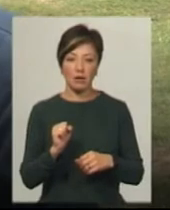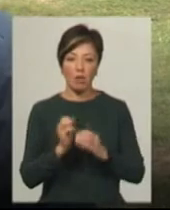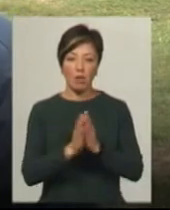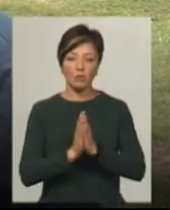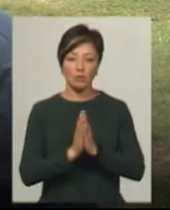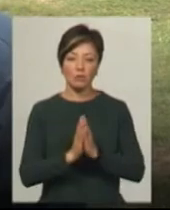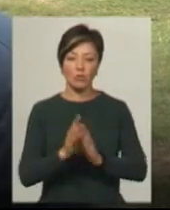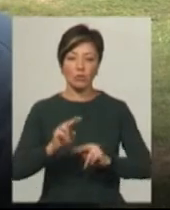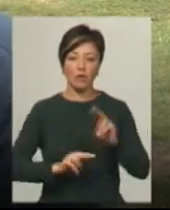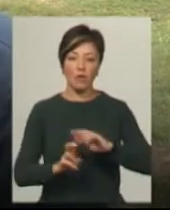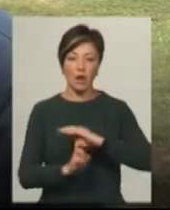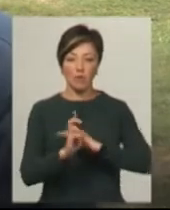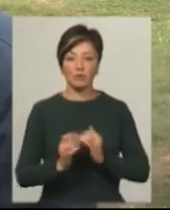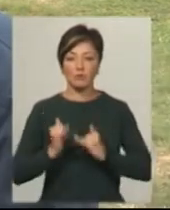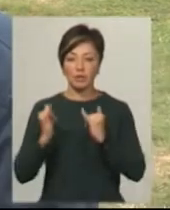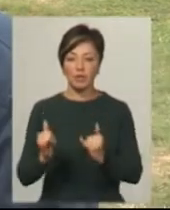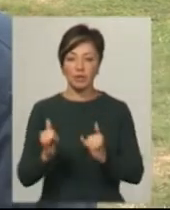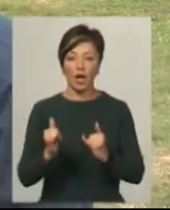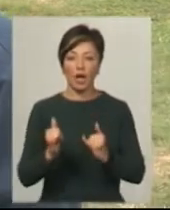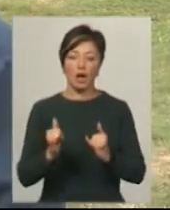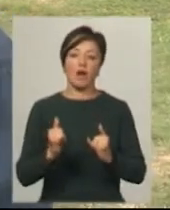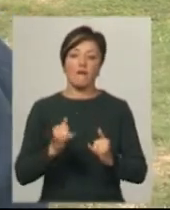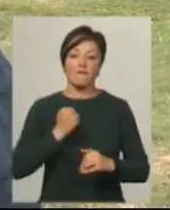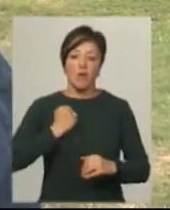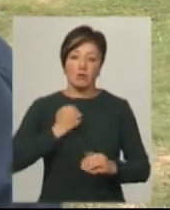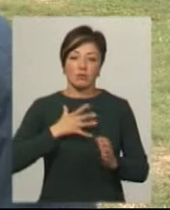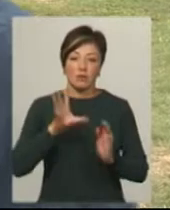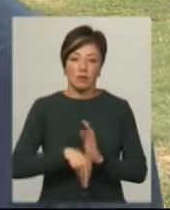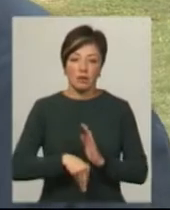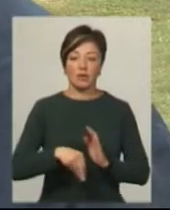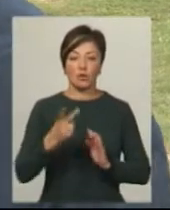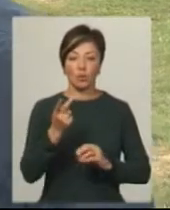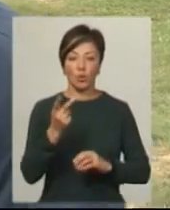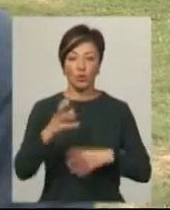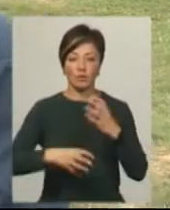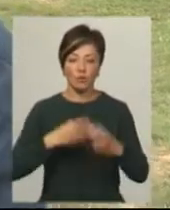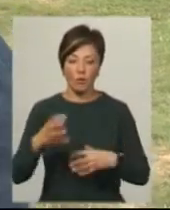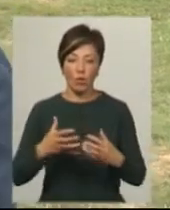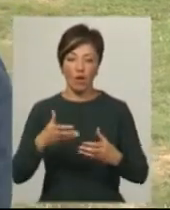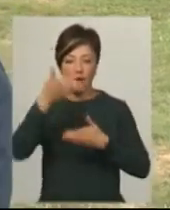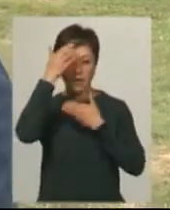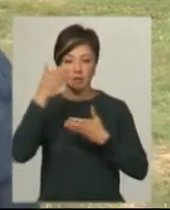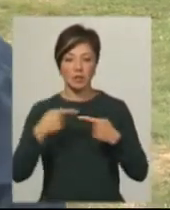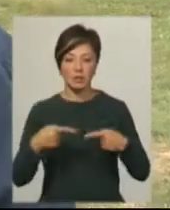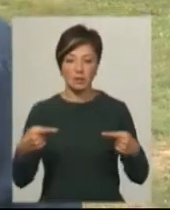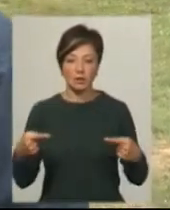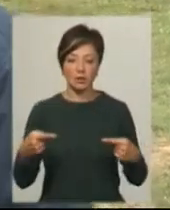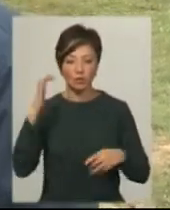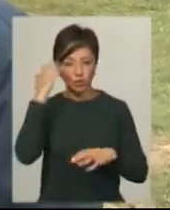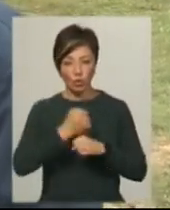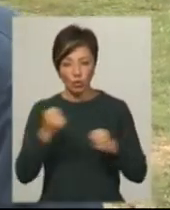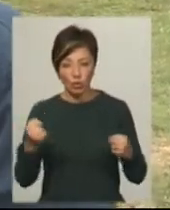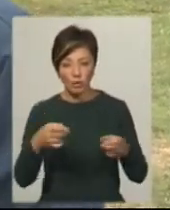честь загиблих воїнів вітчизняної чи зараз яка Другої світової, воїнів Афганістану, і того часу так було відбувалося, Чорнобиля